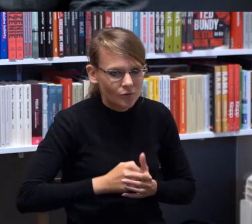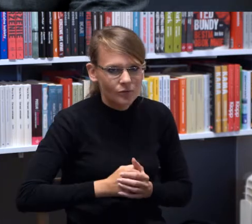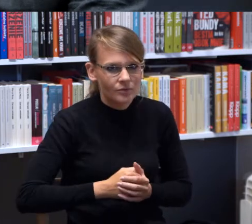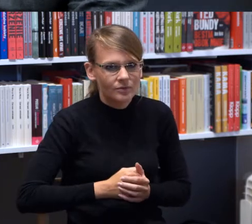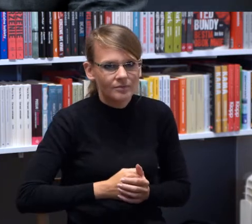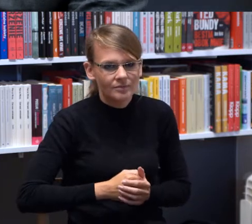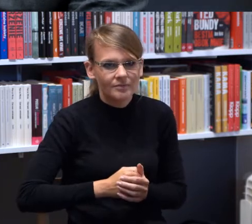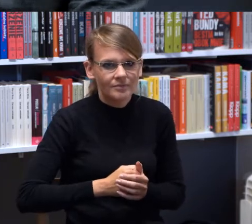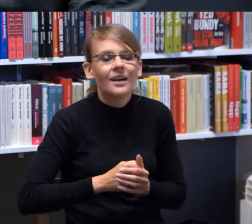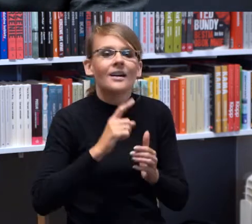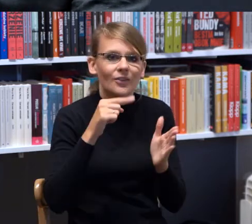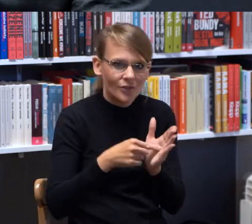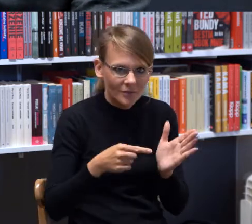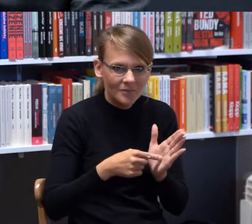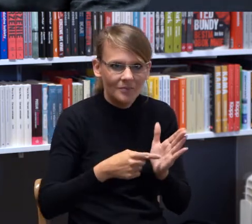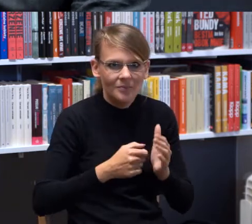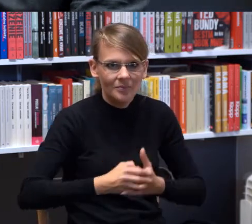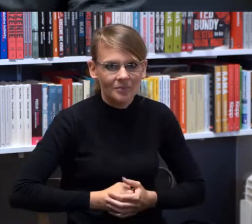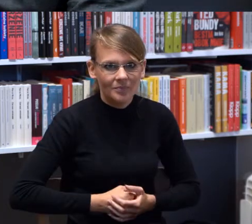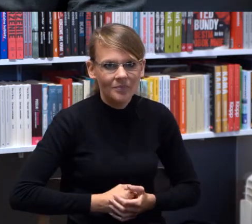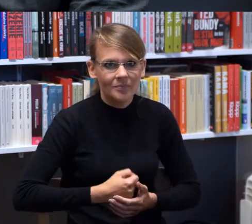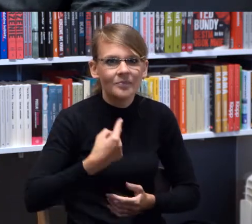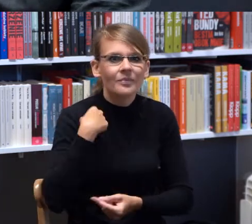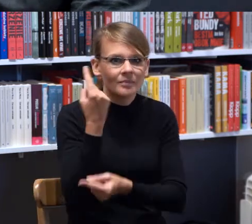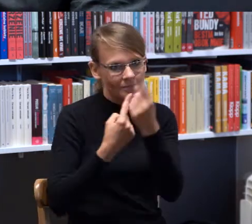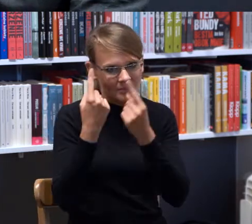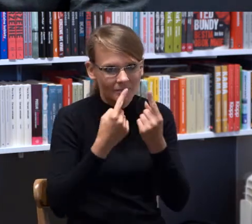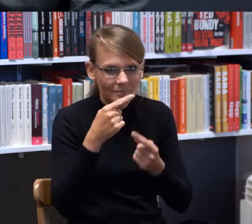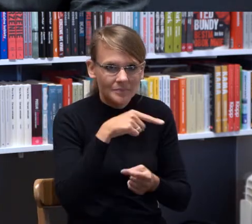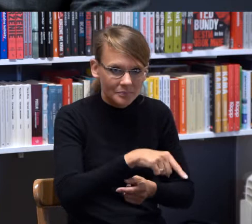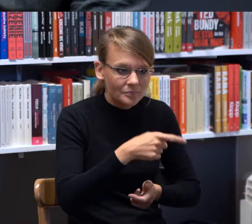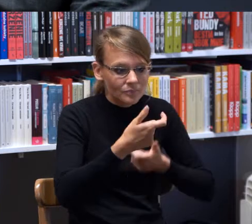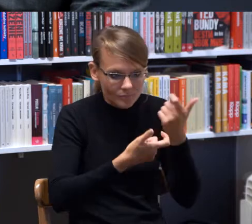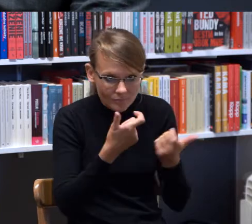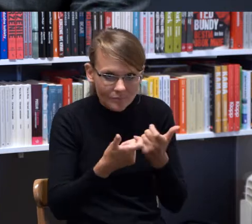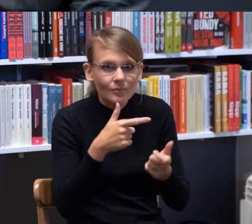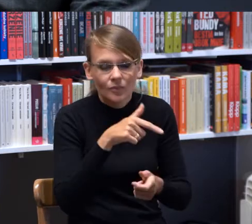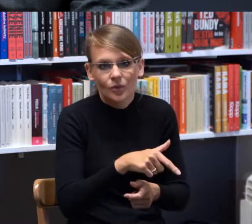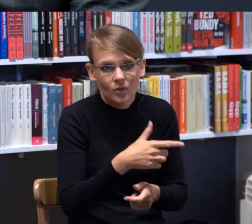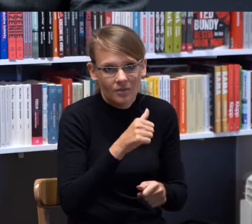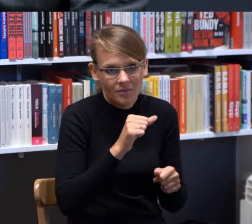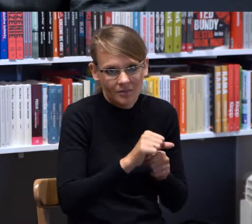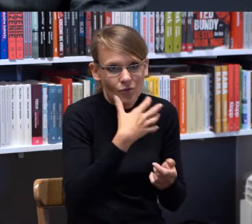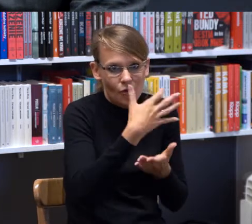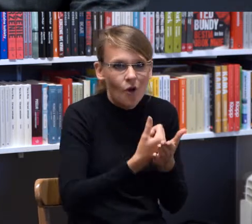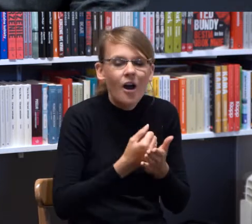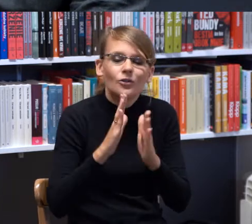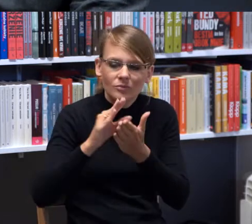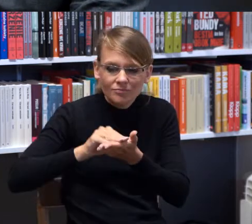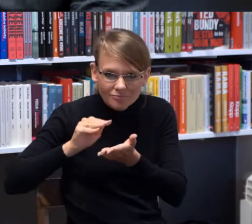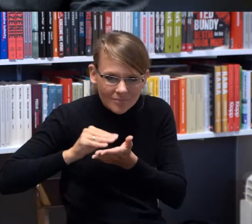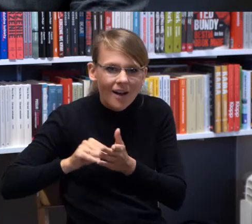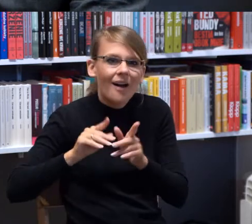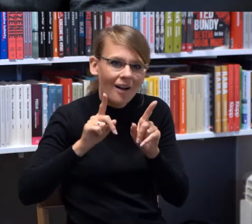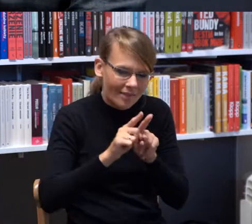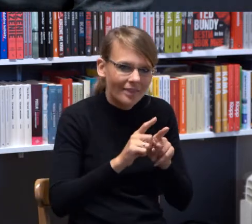Szarość. No właśnie. Bo uważam, że w ogóle robienie takich rzeczy jest przydatne już po zapisaniu samych książek, choć w